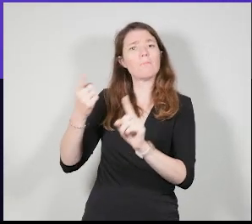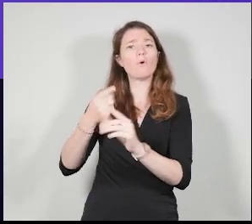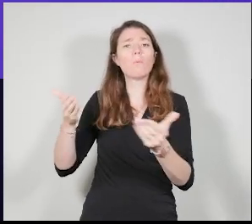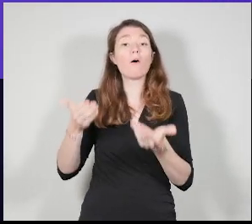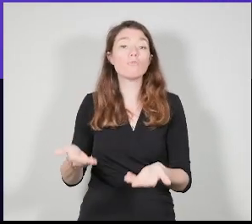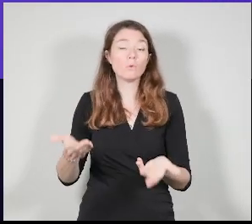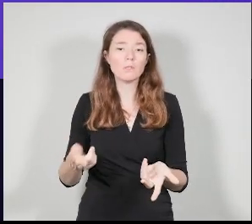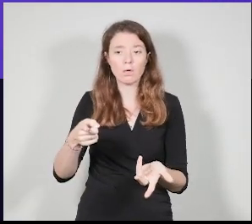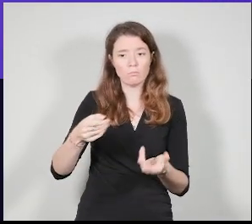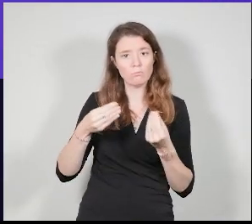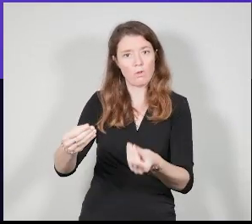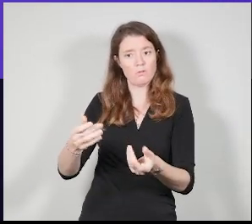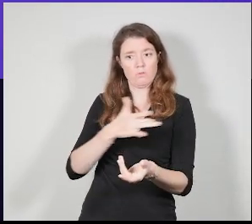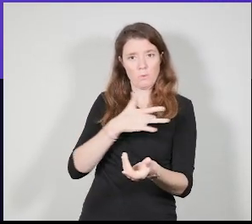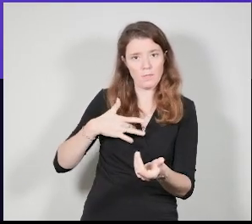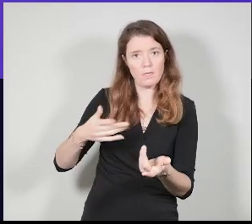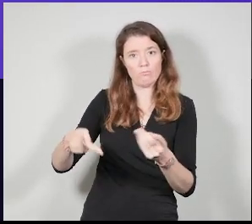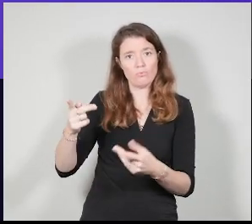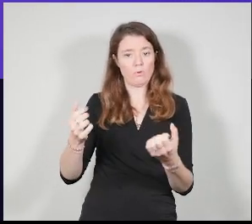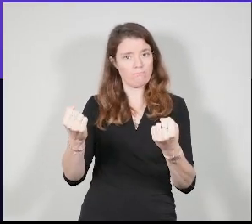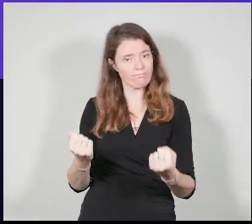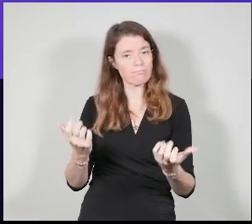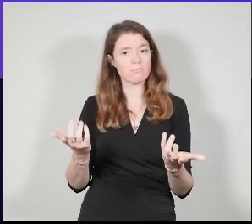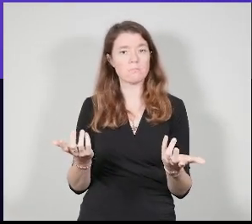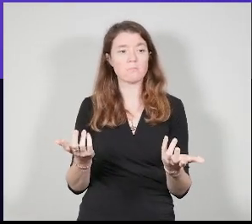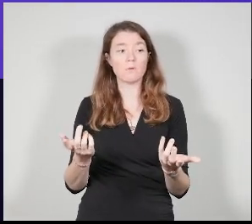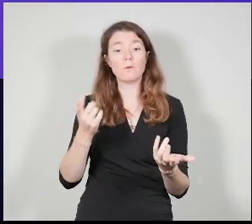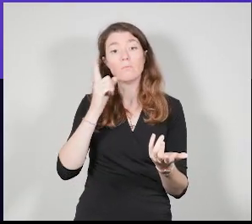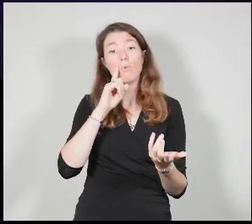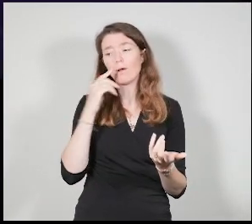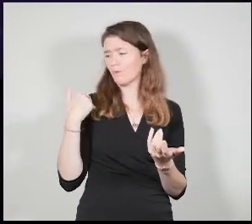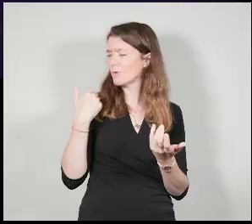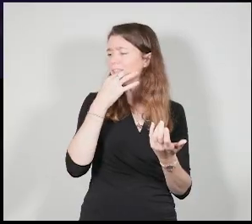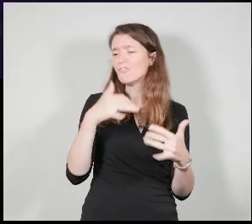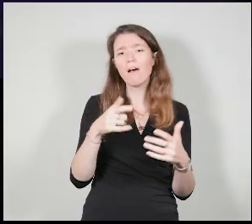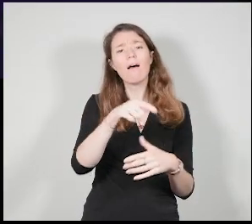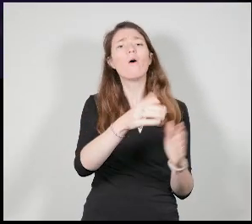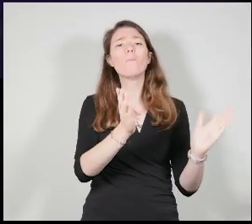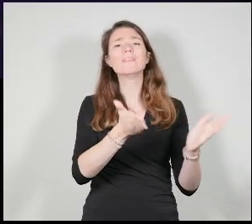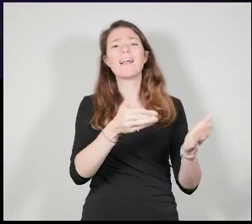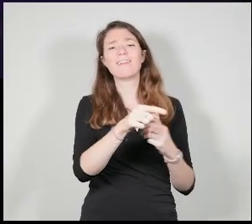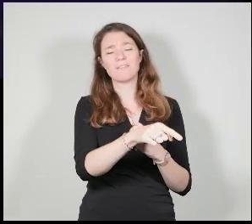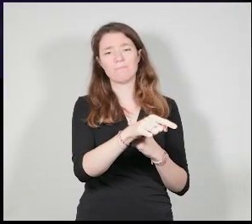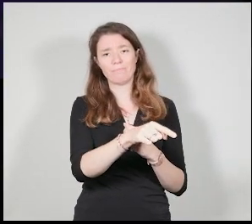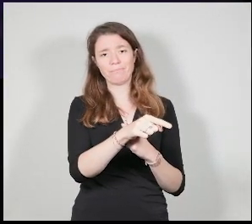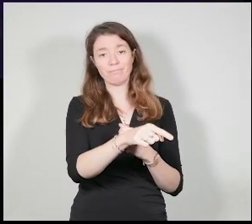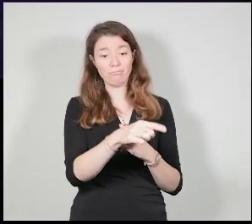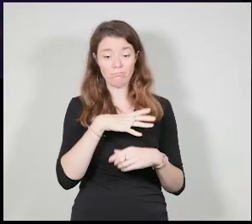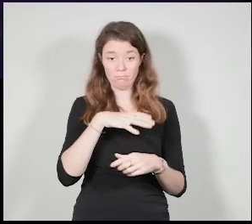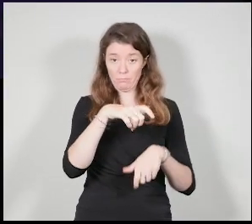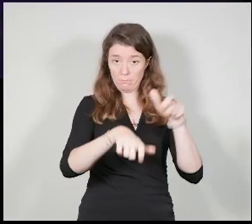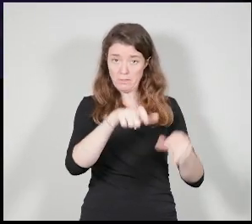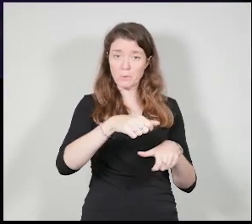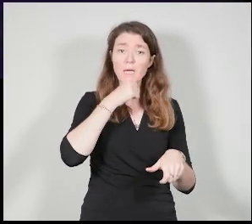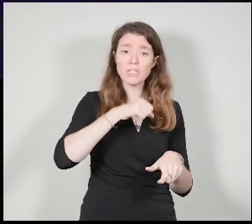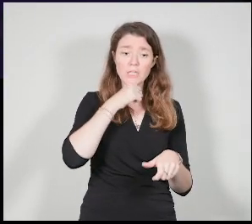réarmer un peu les EHPAD, puisque par rapport à ce qu'on disait tout à l'heure de l'hôpital, on se retrouve avec des personnes